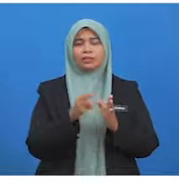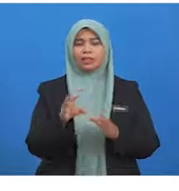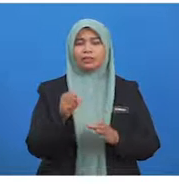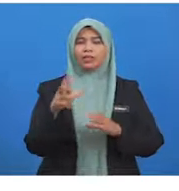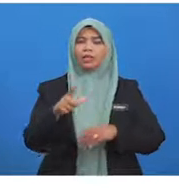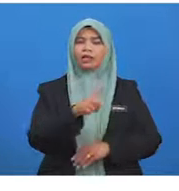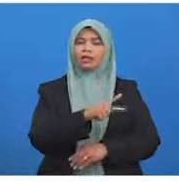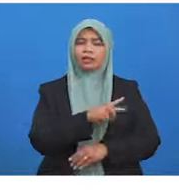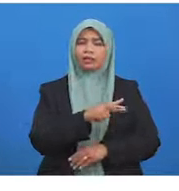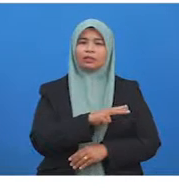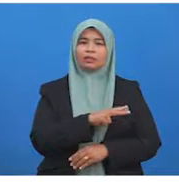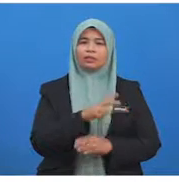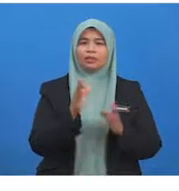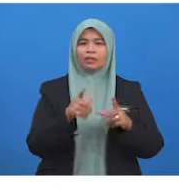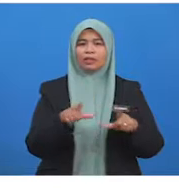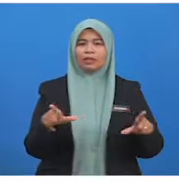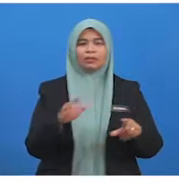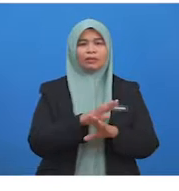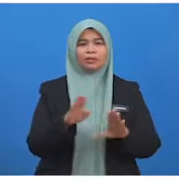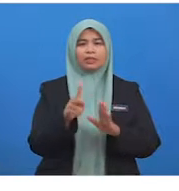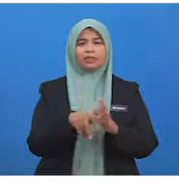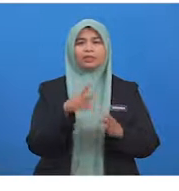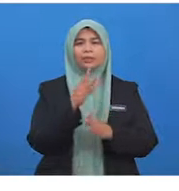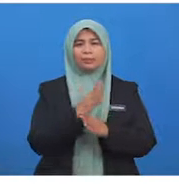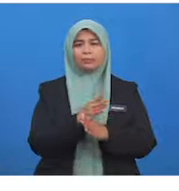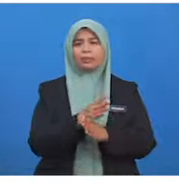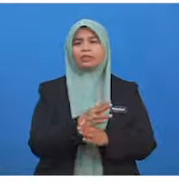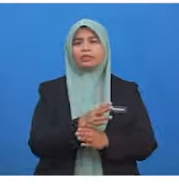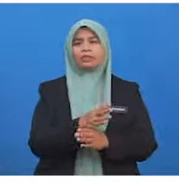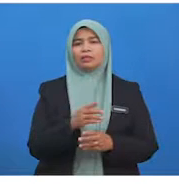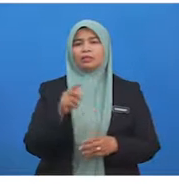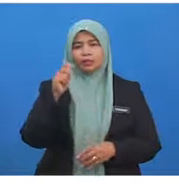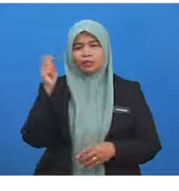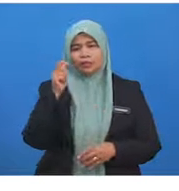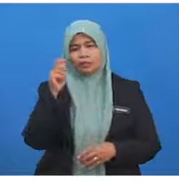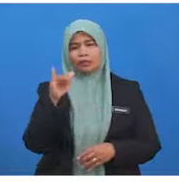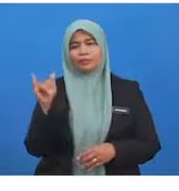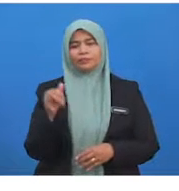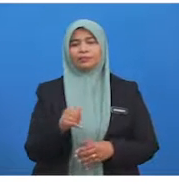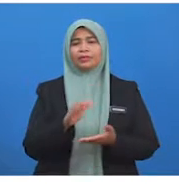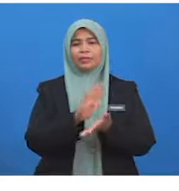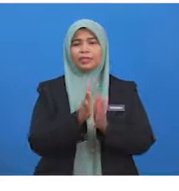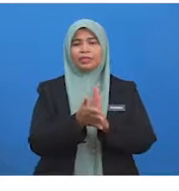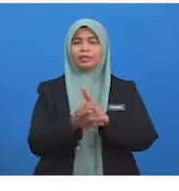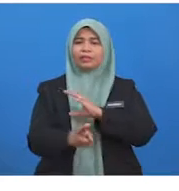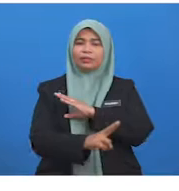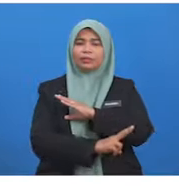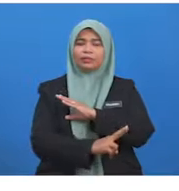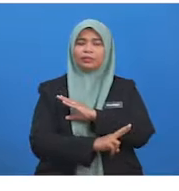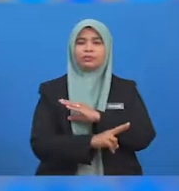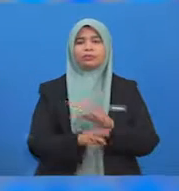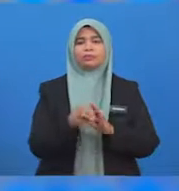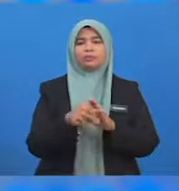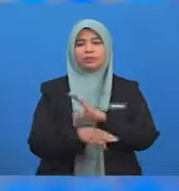keizinan pemiliknya. Jadi, hukuman si pencuri ialah dipotong tangannya.